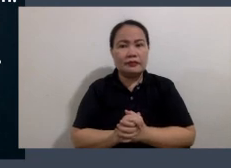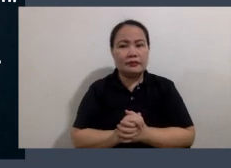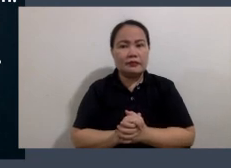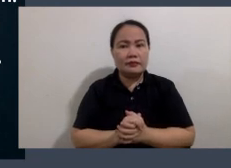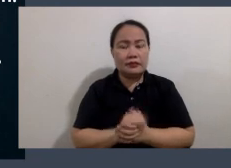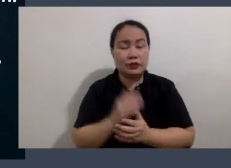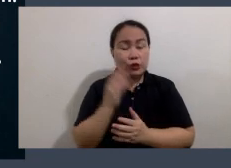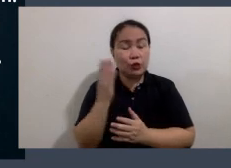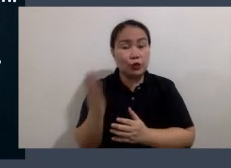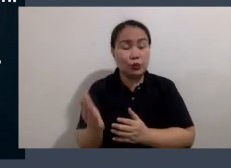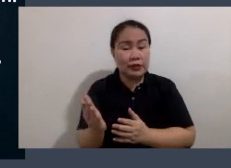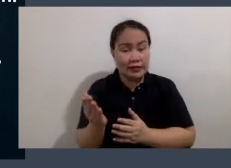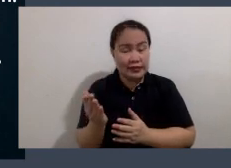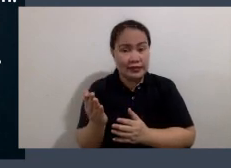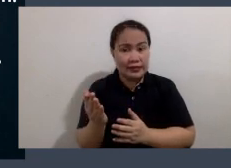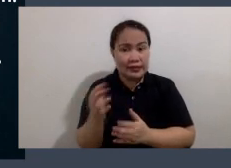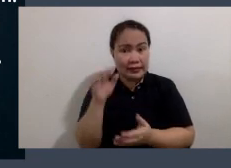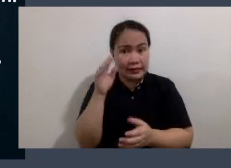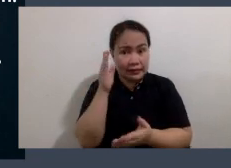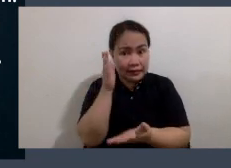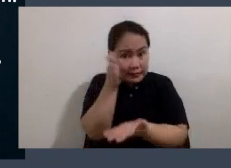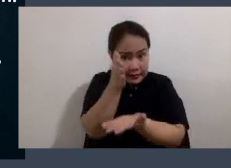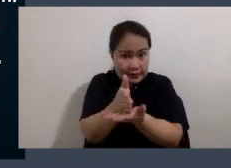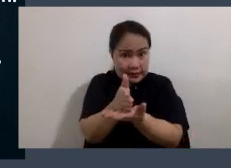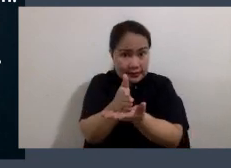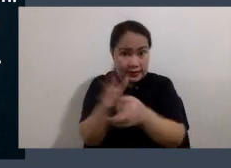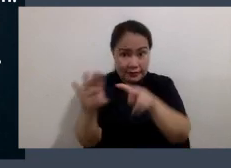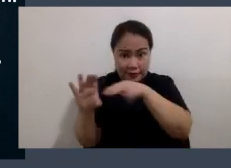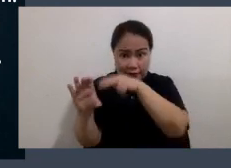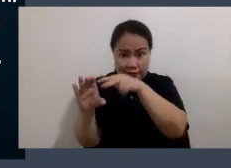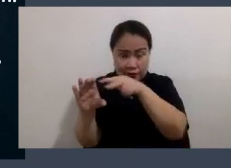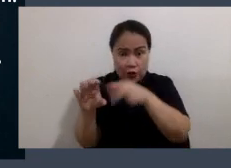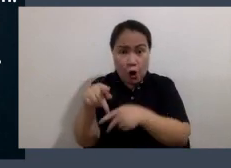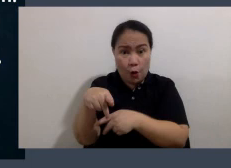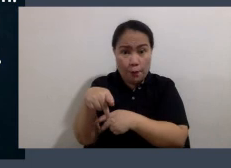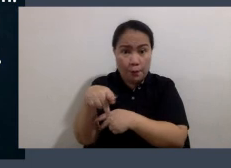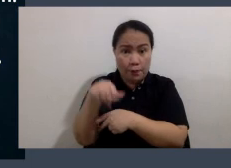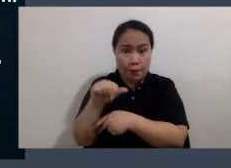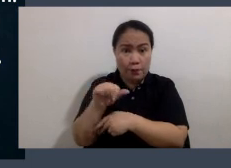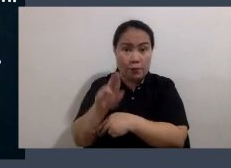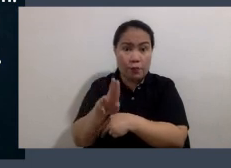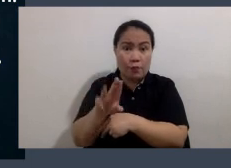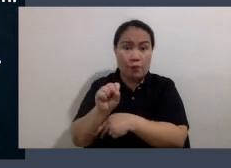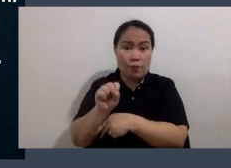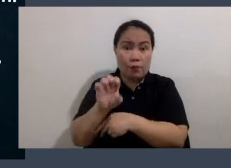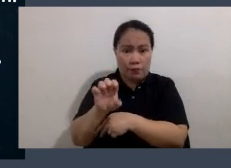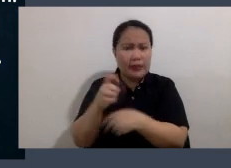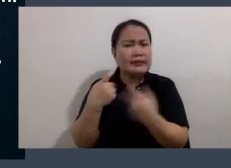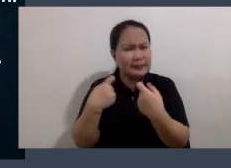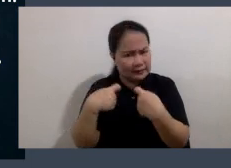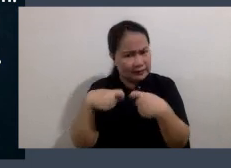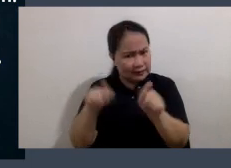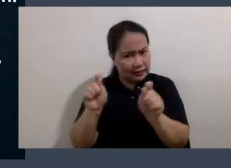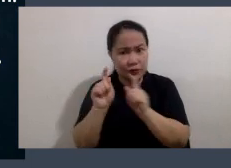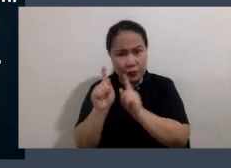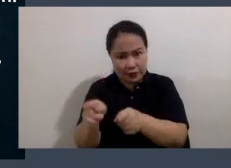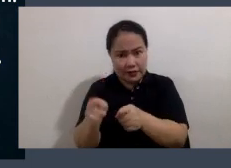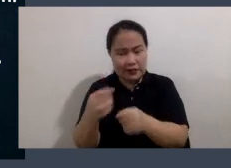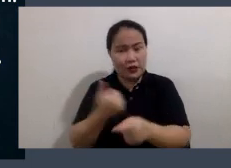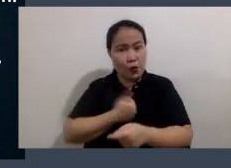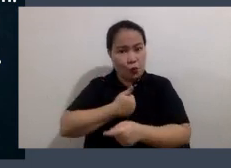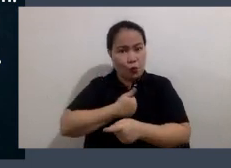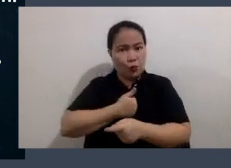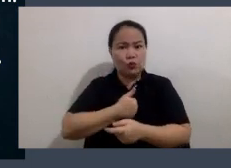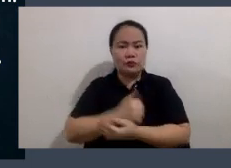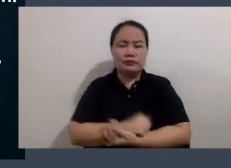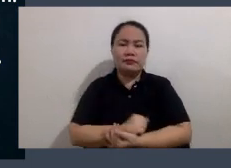video para hindi siya mag-play dun sa answer key. I-pause mo na para ma-try nyong sumagot on your